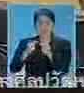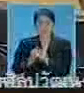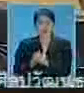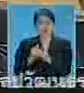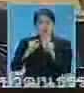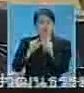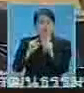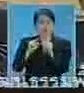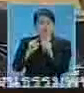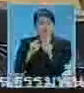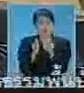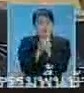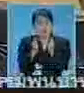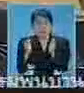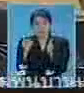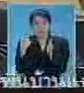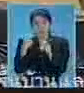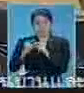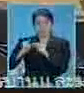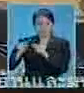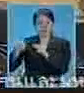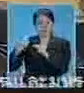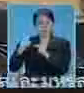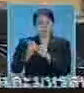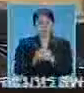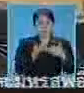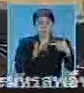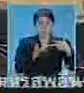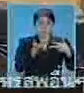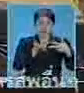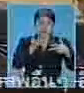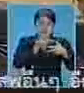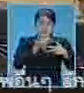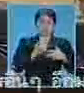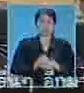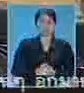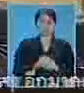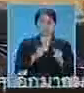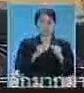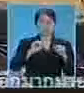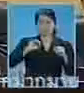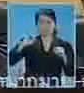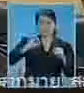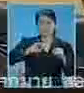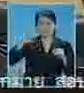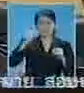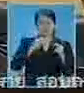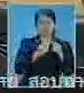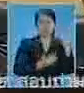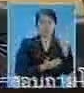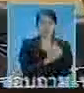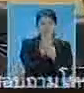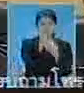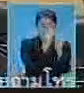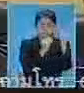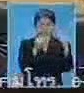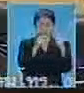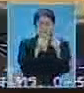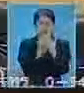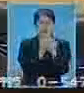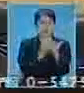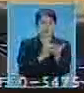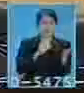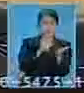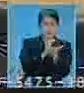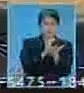ขนาดกลางซึ่งในอดีตที่ผ่านมานั้นไม่เคยได้มีโอกาสโดยเฉพาะโอกาสการเข้าถึงแหล่งเงิน